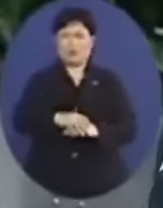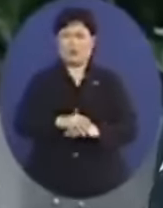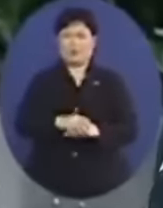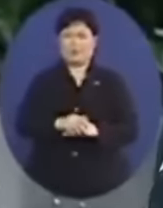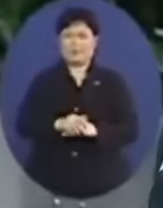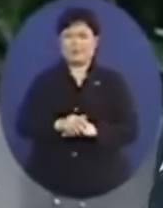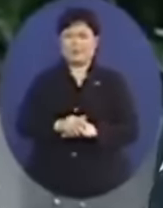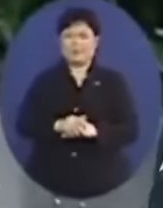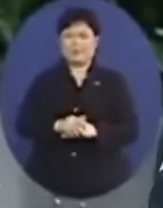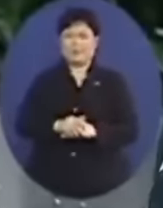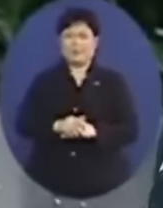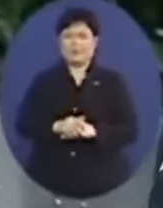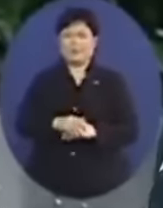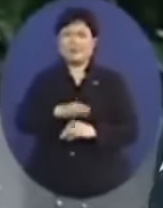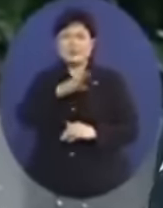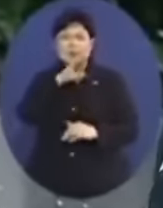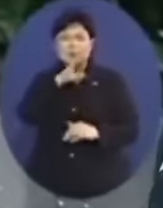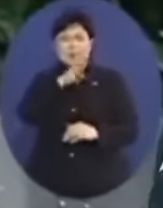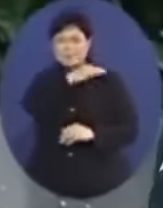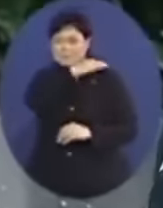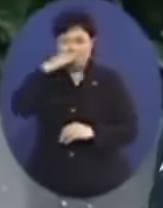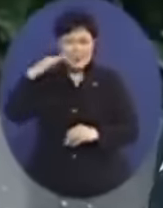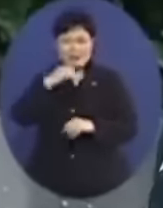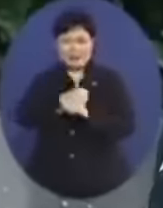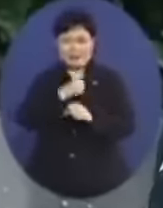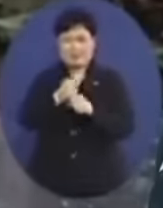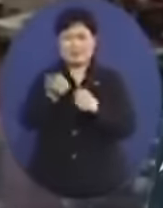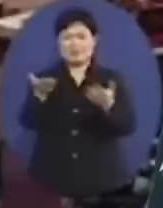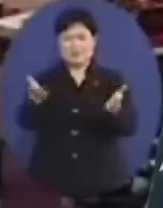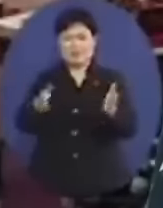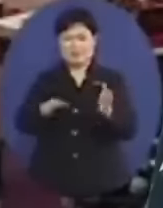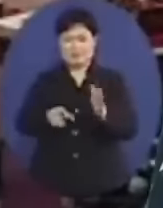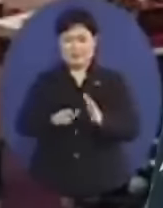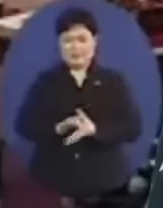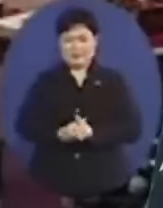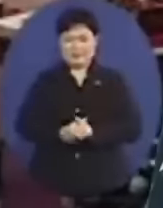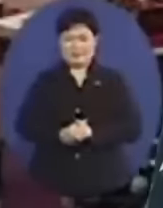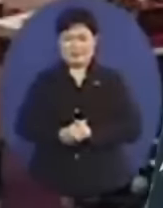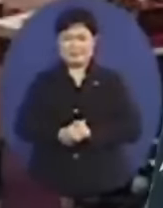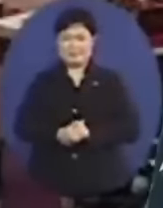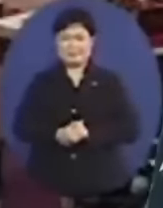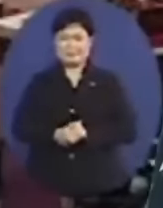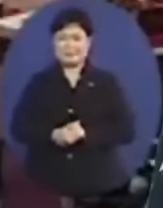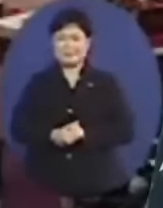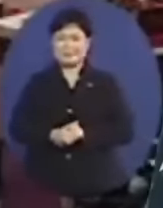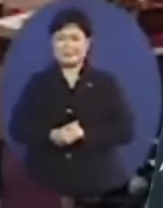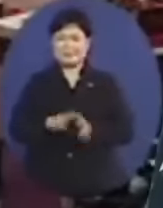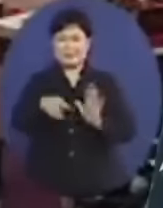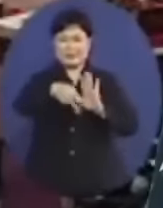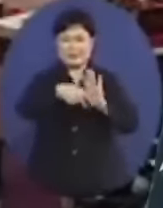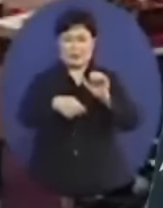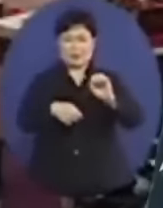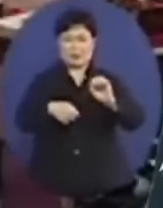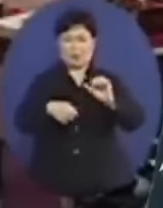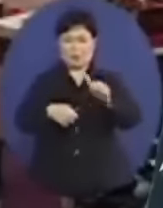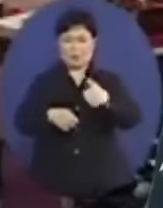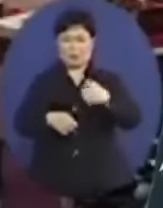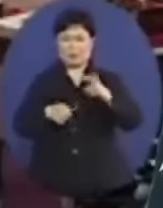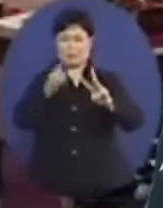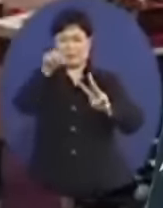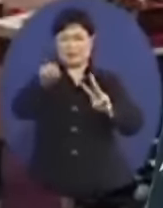꾸짖으시고 성장하게 만들어 주시는 것입니다 아멘 이사야 53장 10절